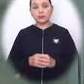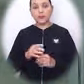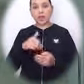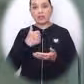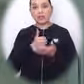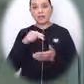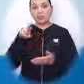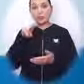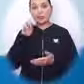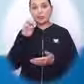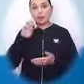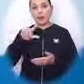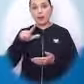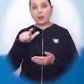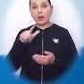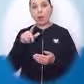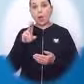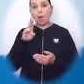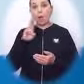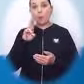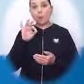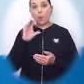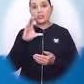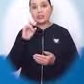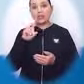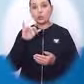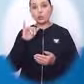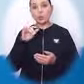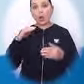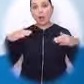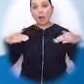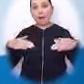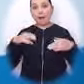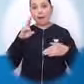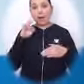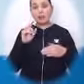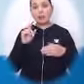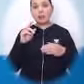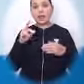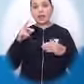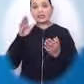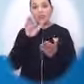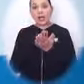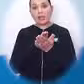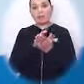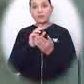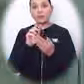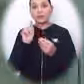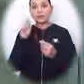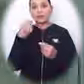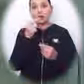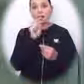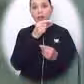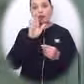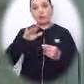основную деталь по срезу кармана. Складываем, скалываем,